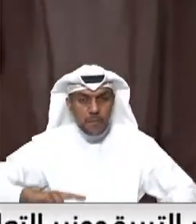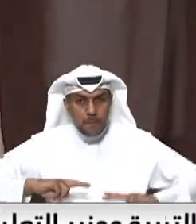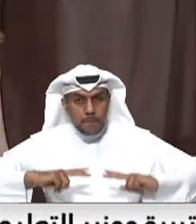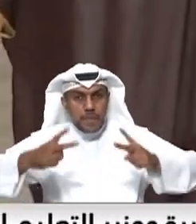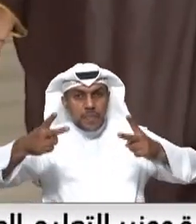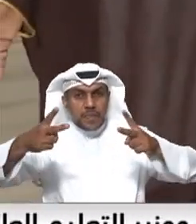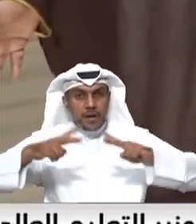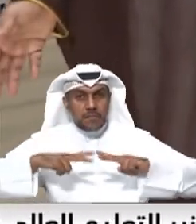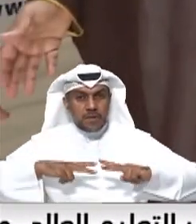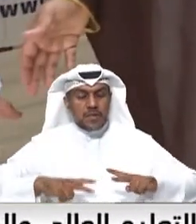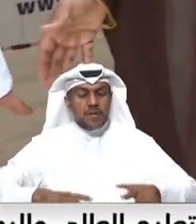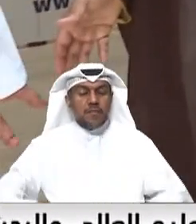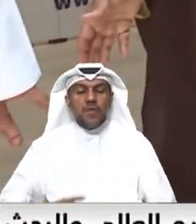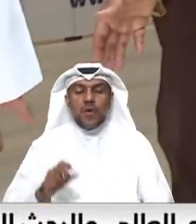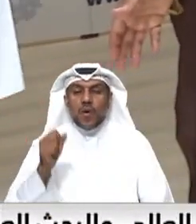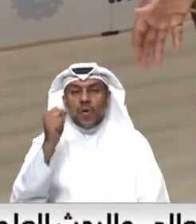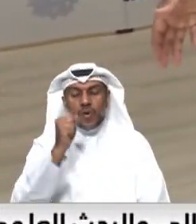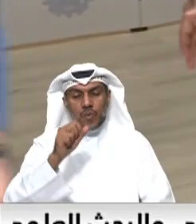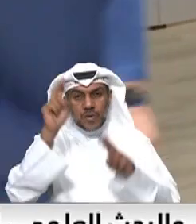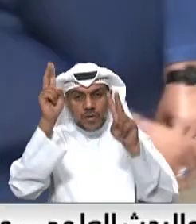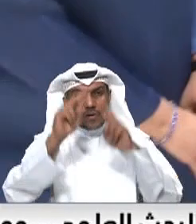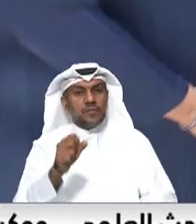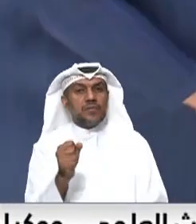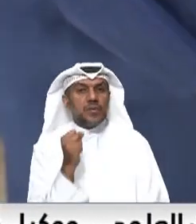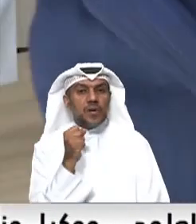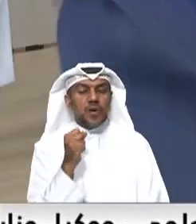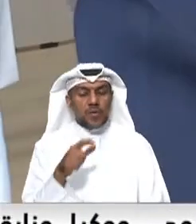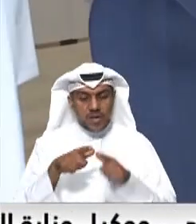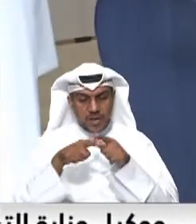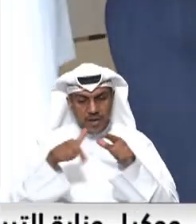الطاقة وتحسين أداء استقرار الشبكة في